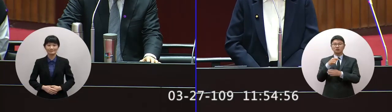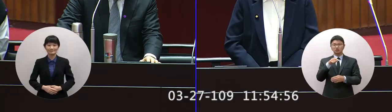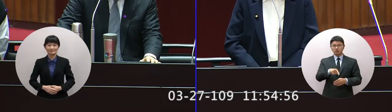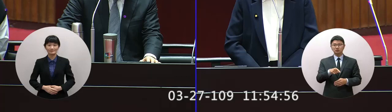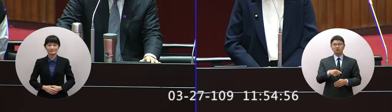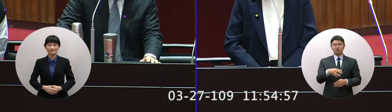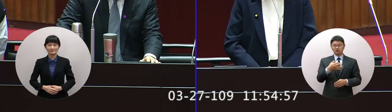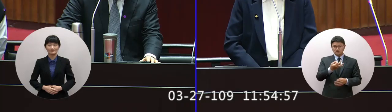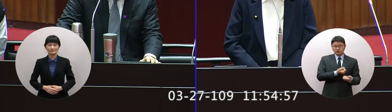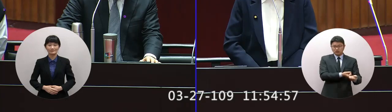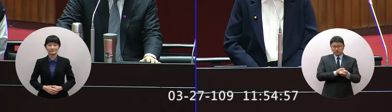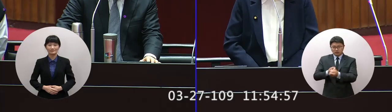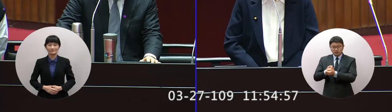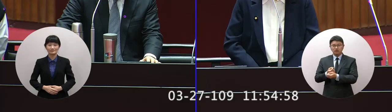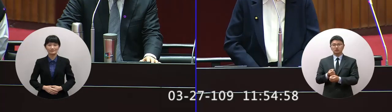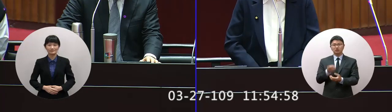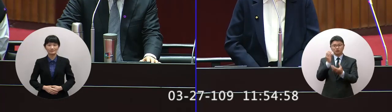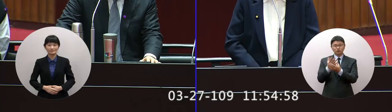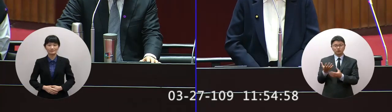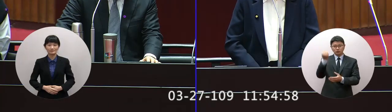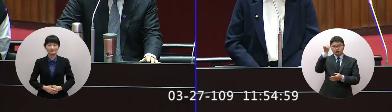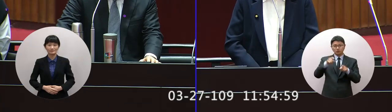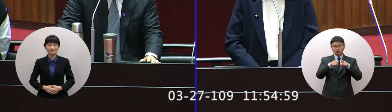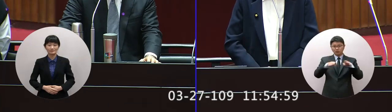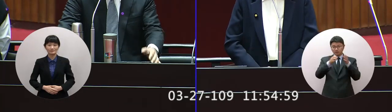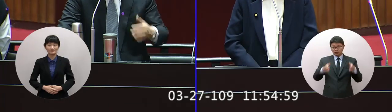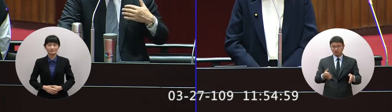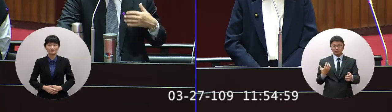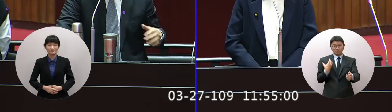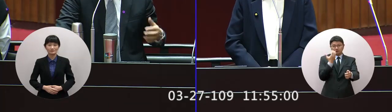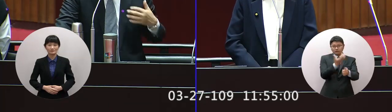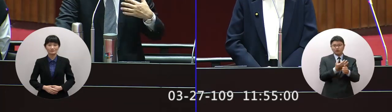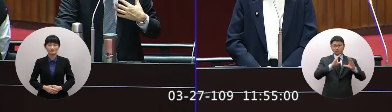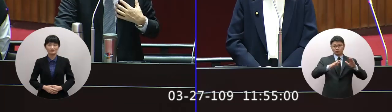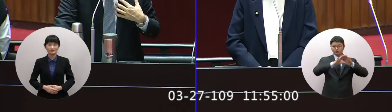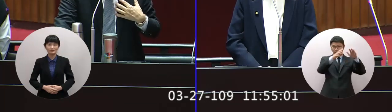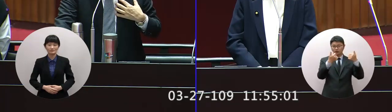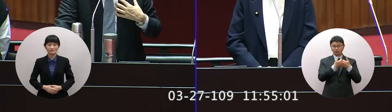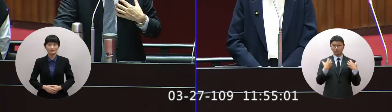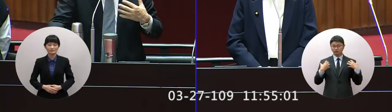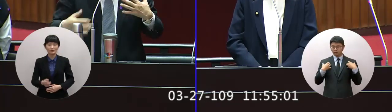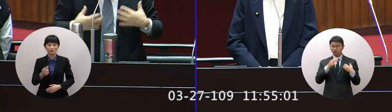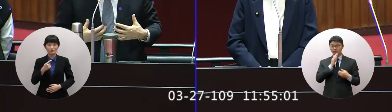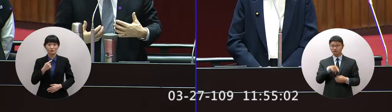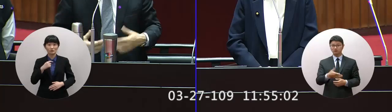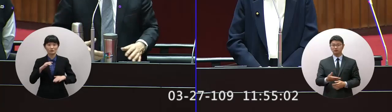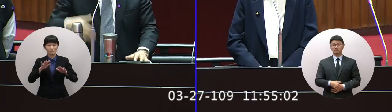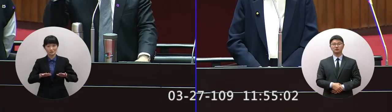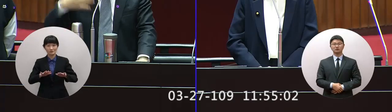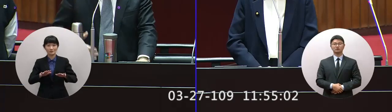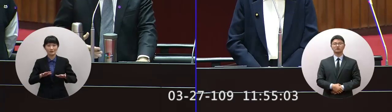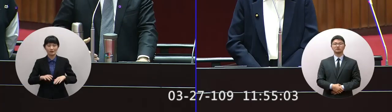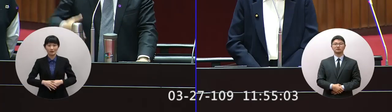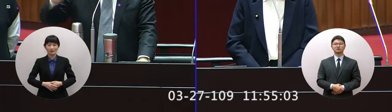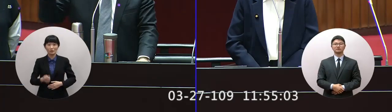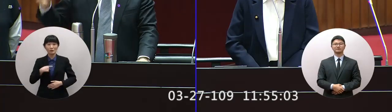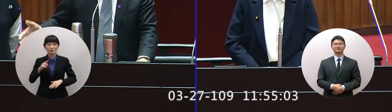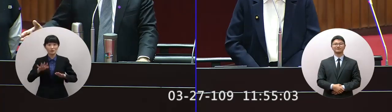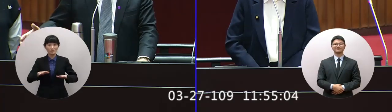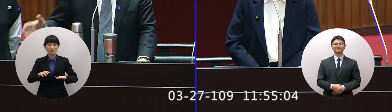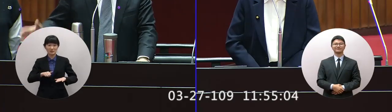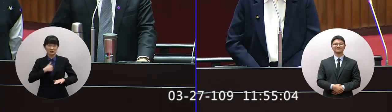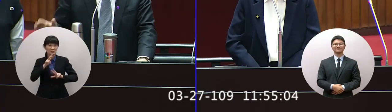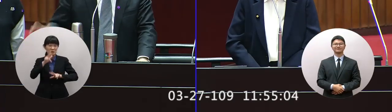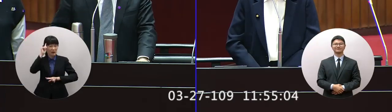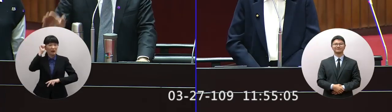众筹式的股权式的众筹平台的发展。那 不，我现在不宜就在这里讲说我赞成